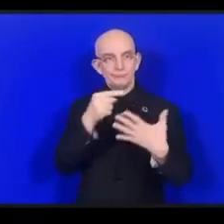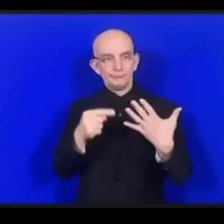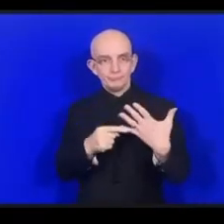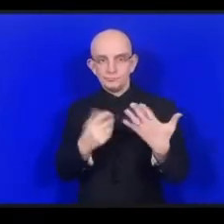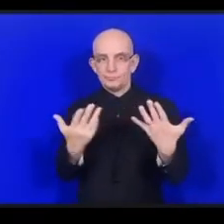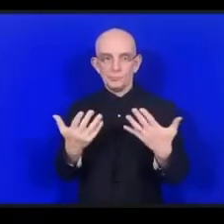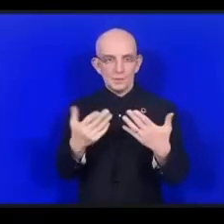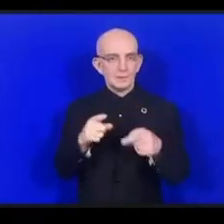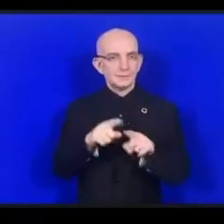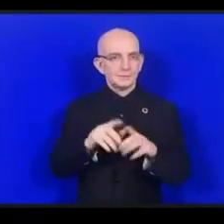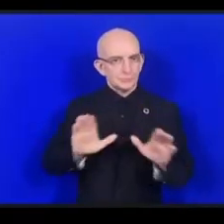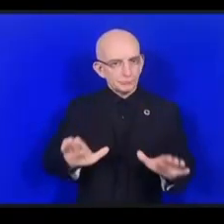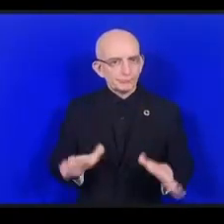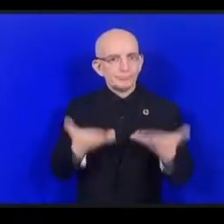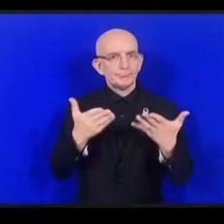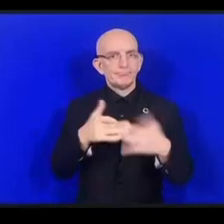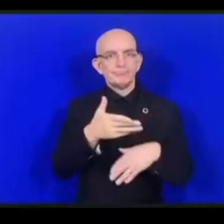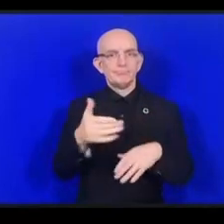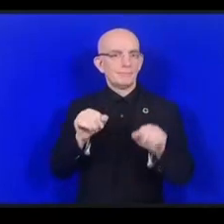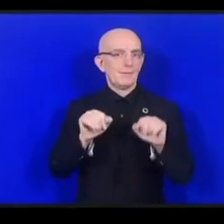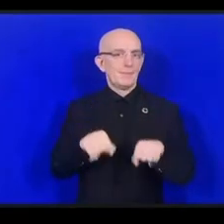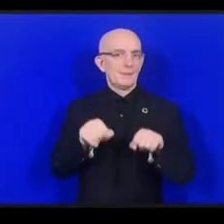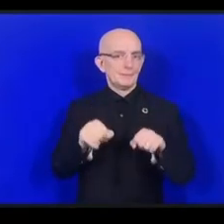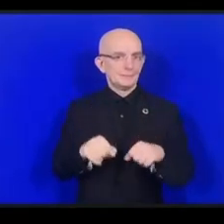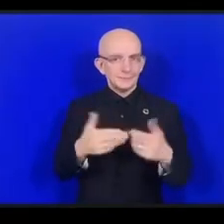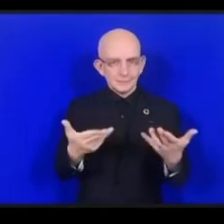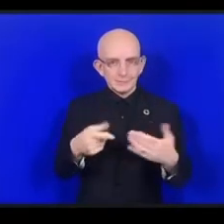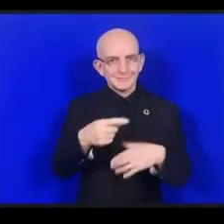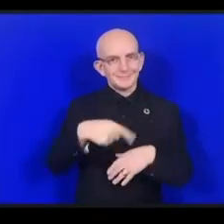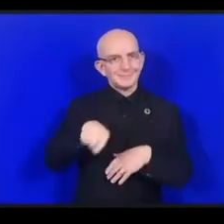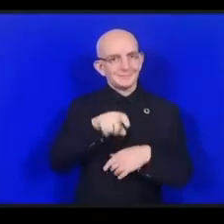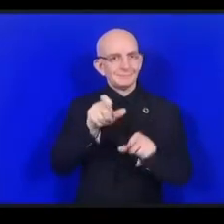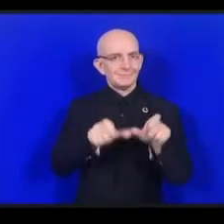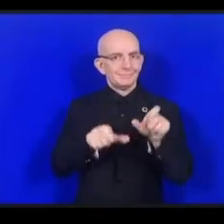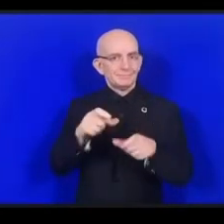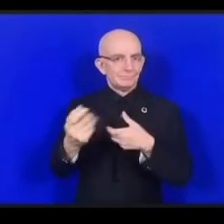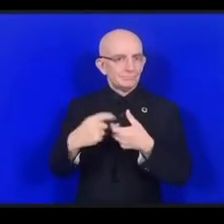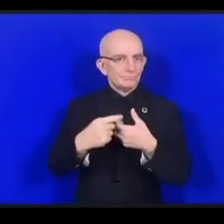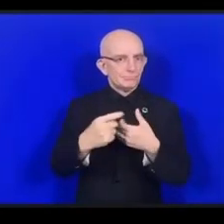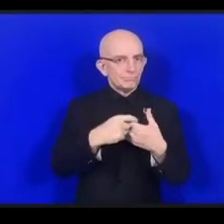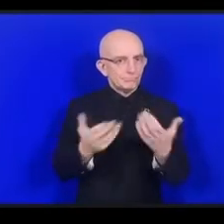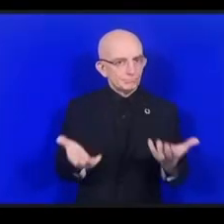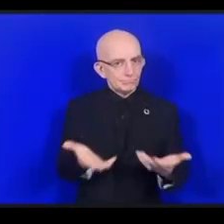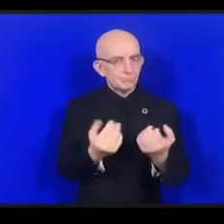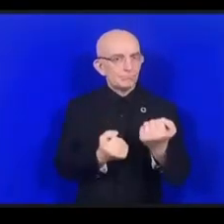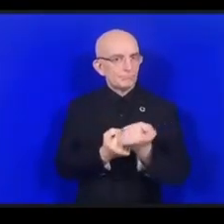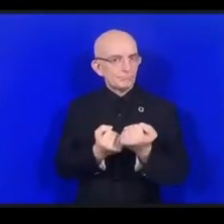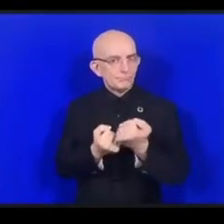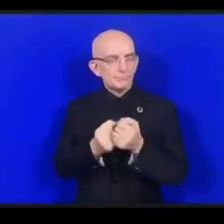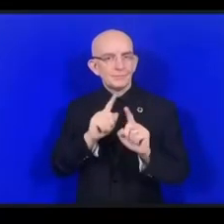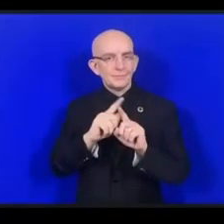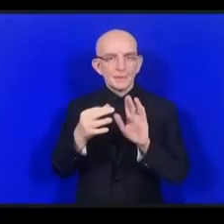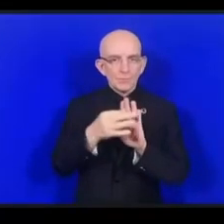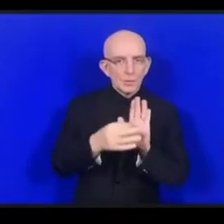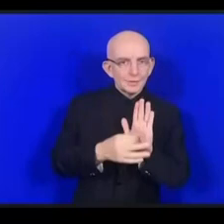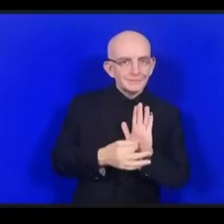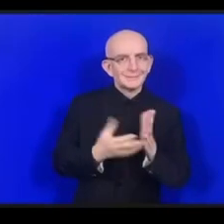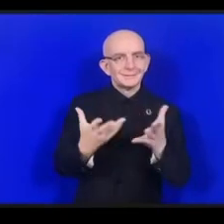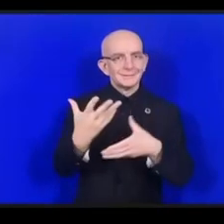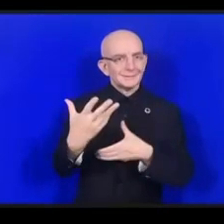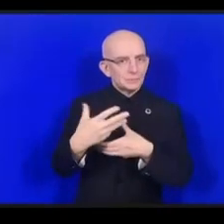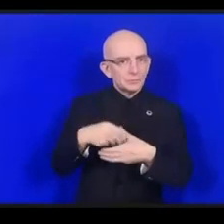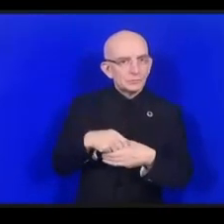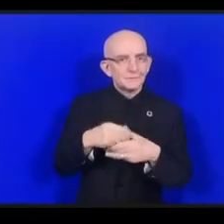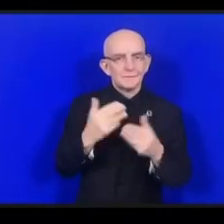政策，第三呢要能够确保能够获取高质量多